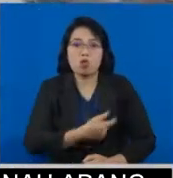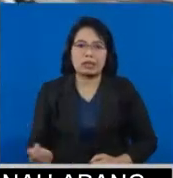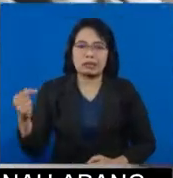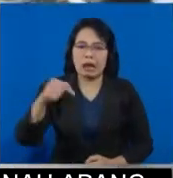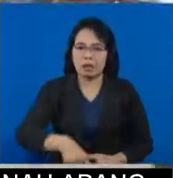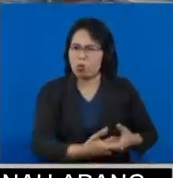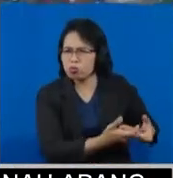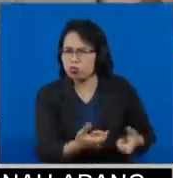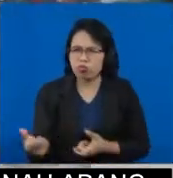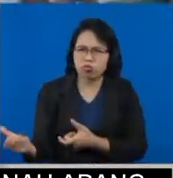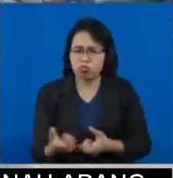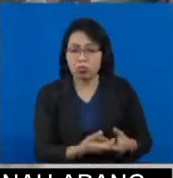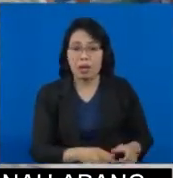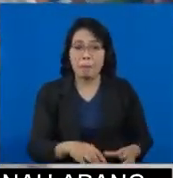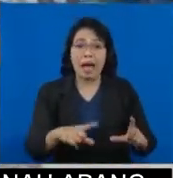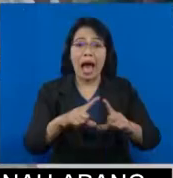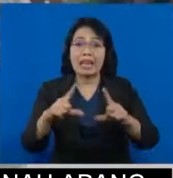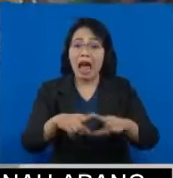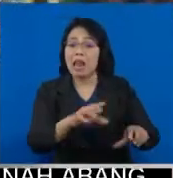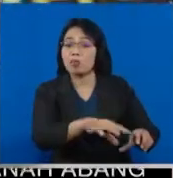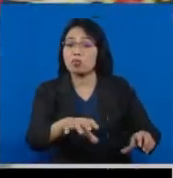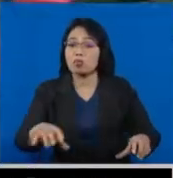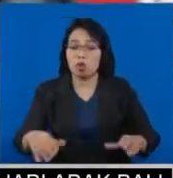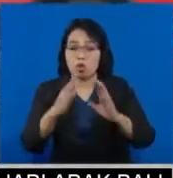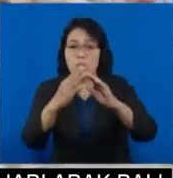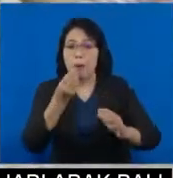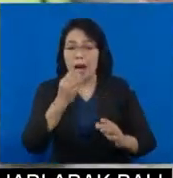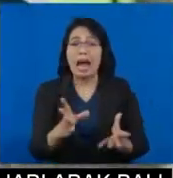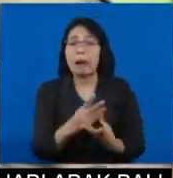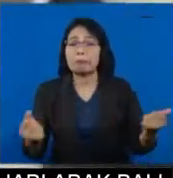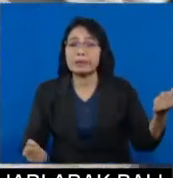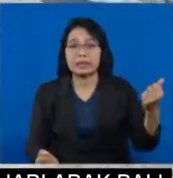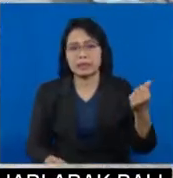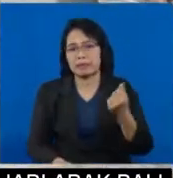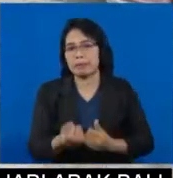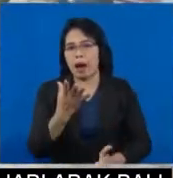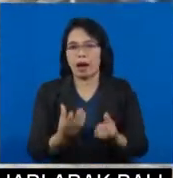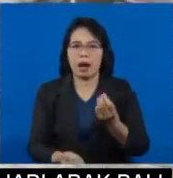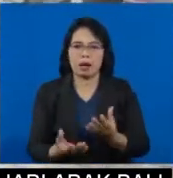perabot rumah makan ludes terbakar. Peristiwa kebakaran ditangani Polsek Kunduran.